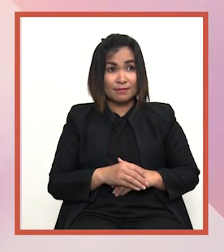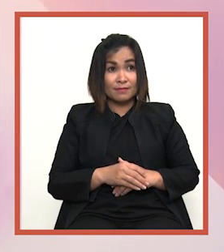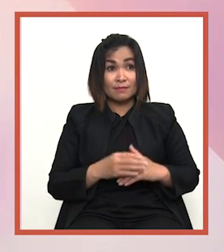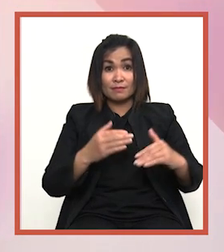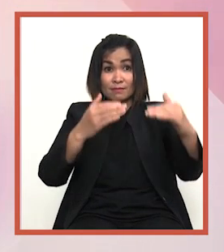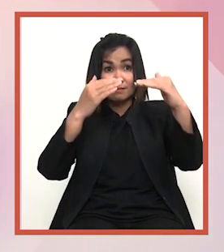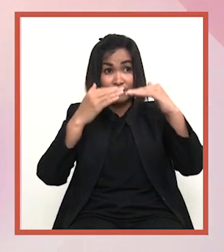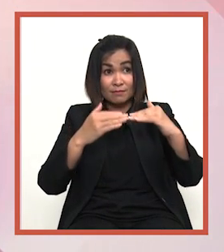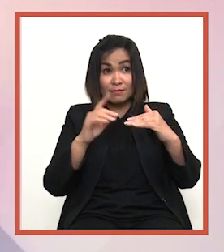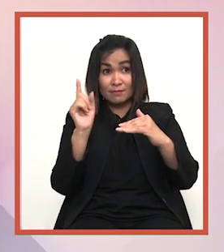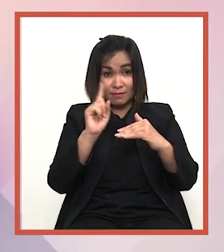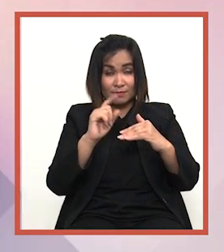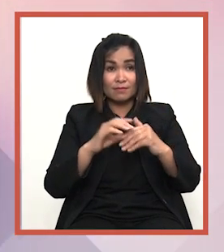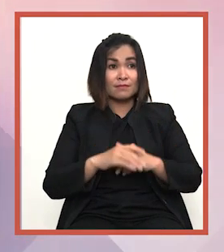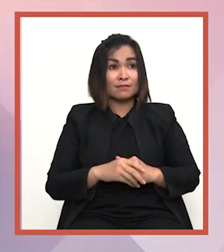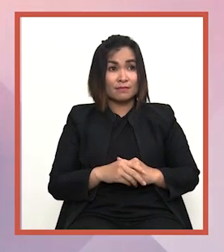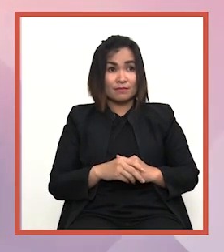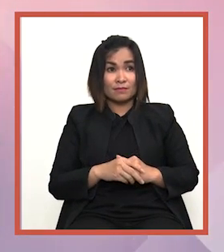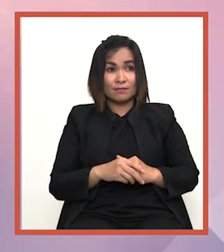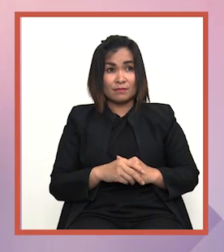ดูส่วนต่อมาครับ